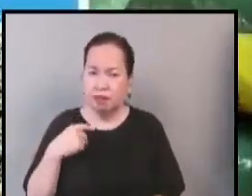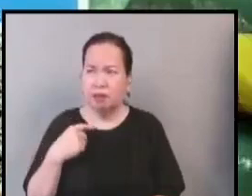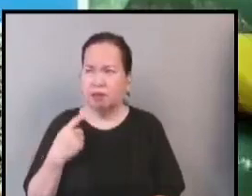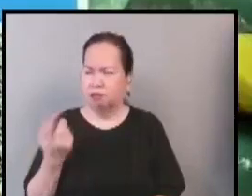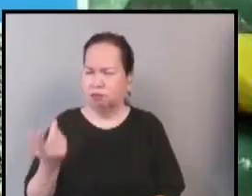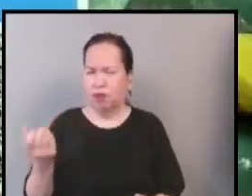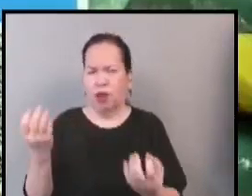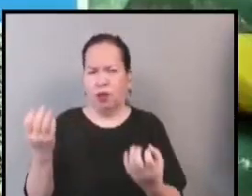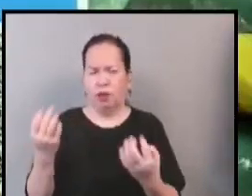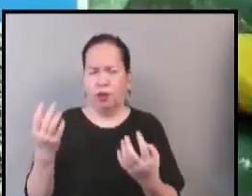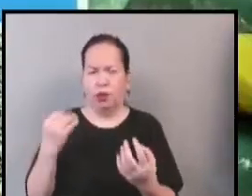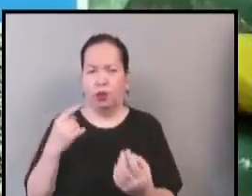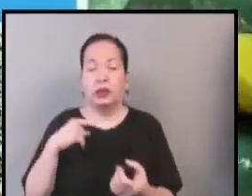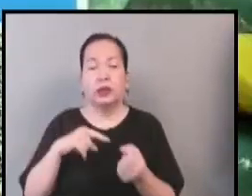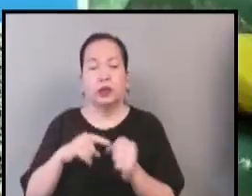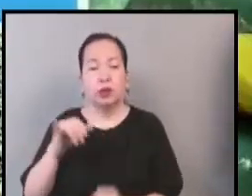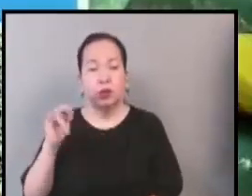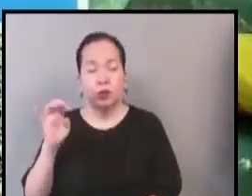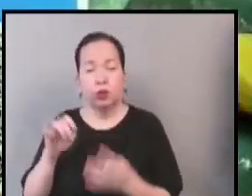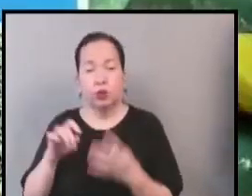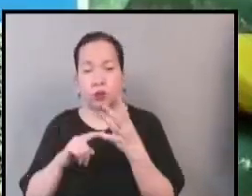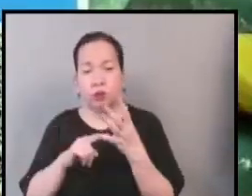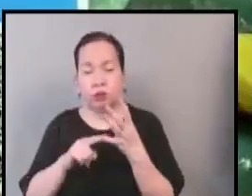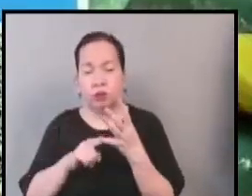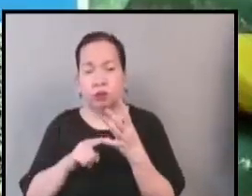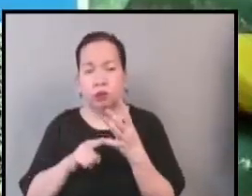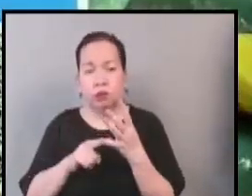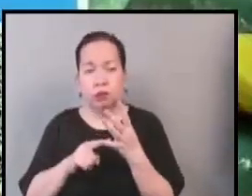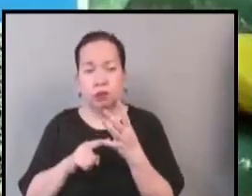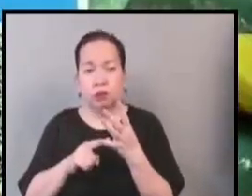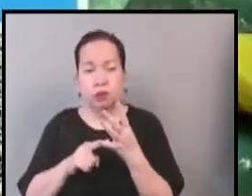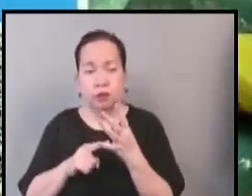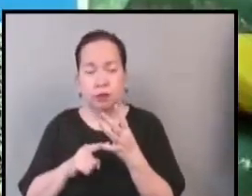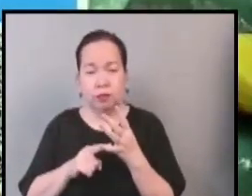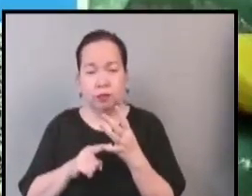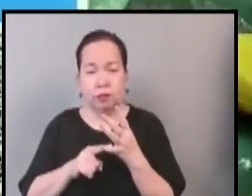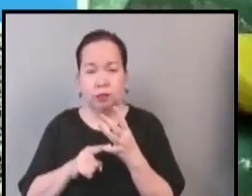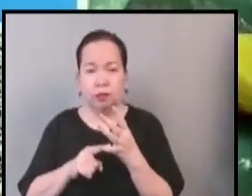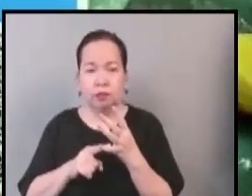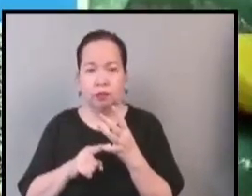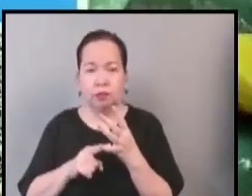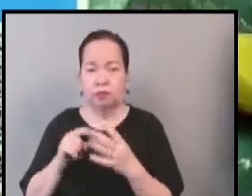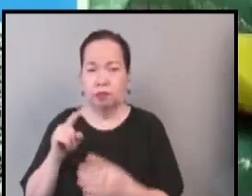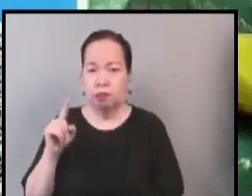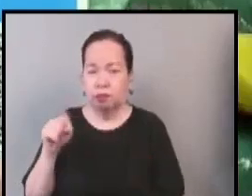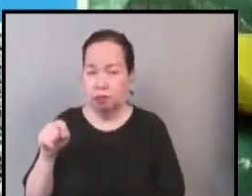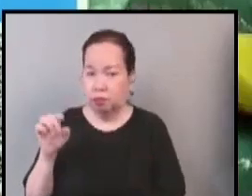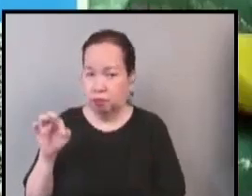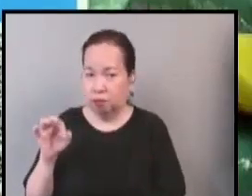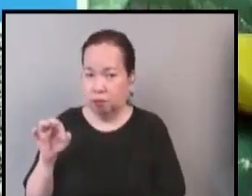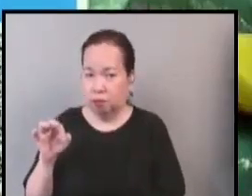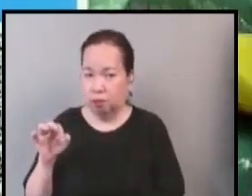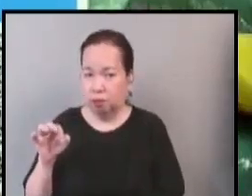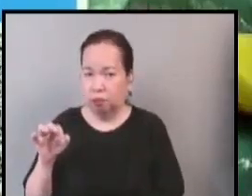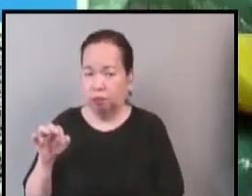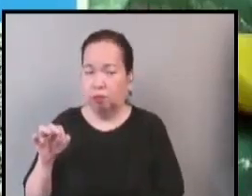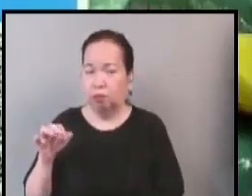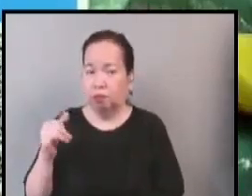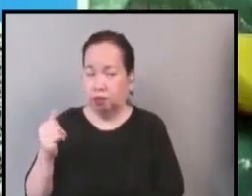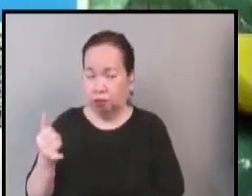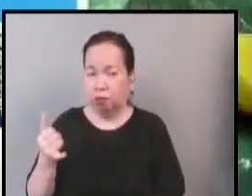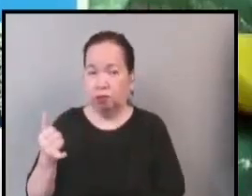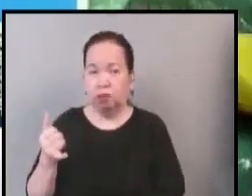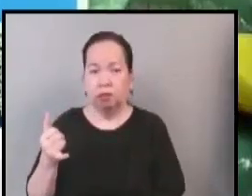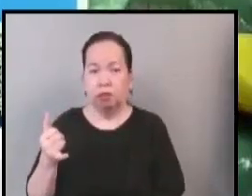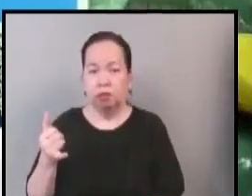last week ng June. Nag-umpisa na yan, 1.9. Tapos hanggang ngayon,